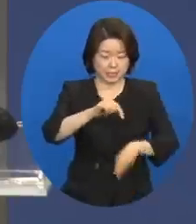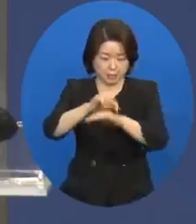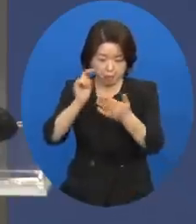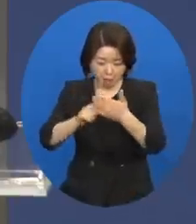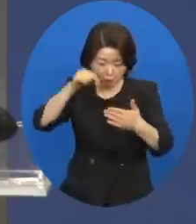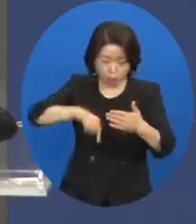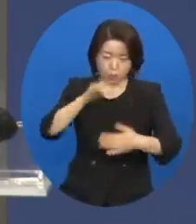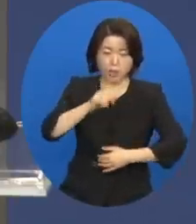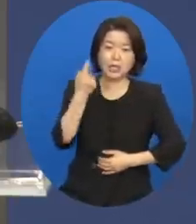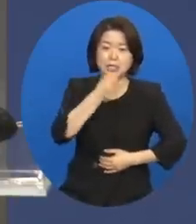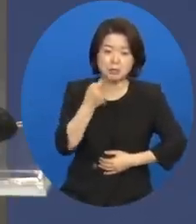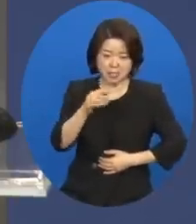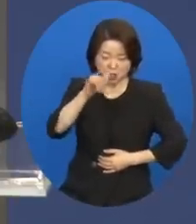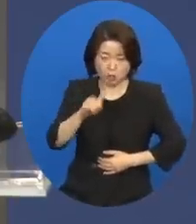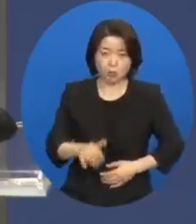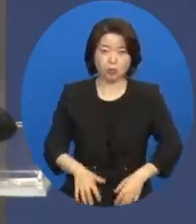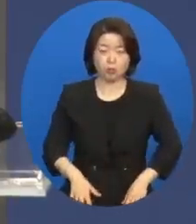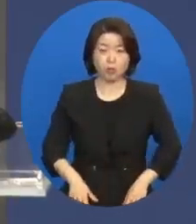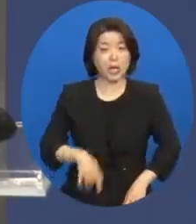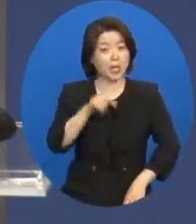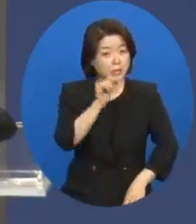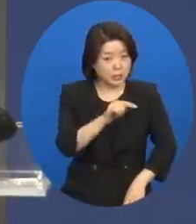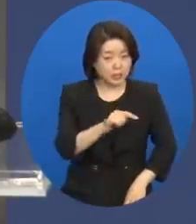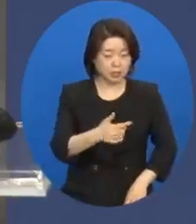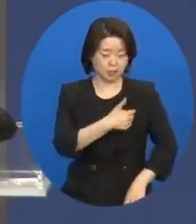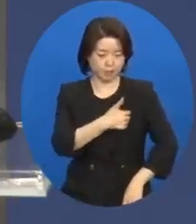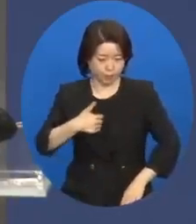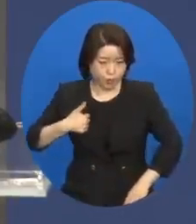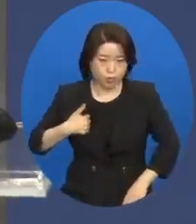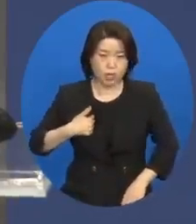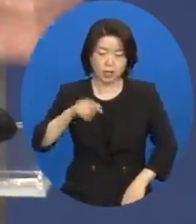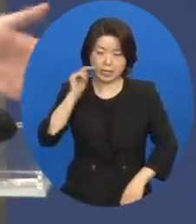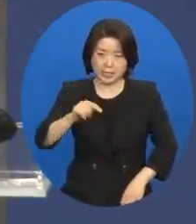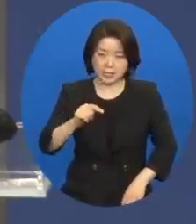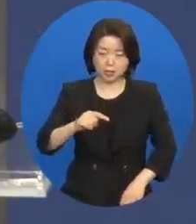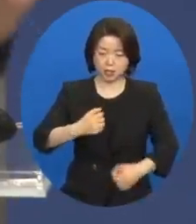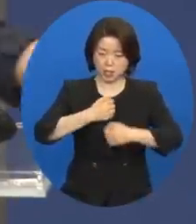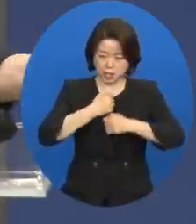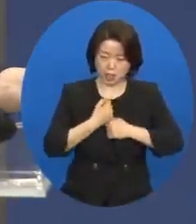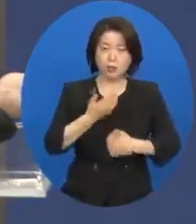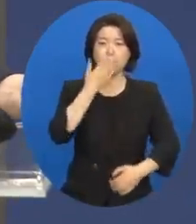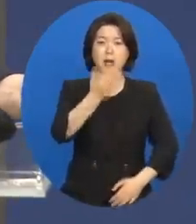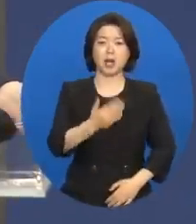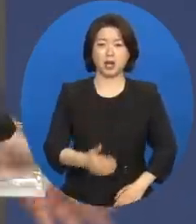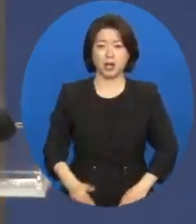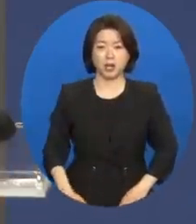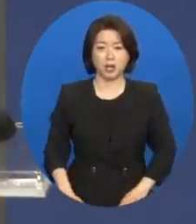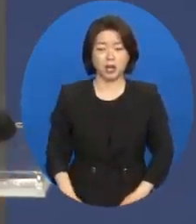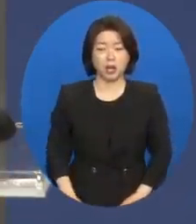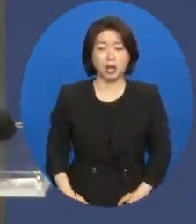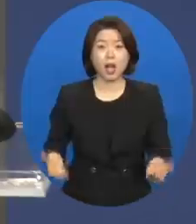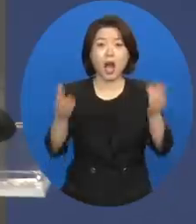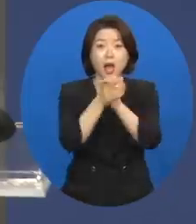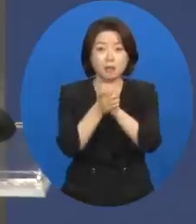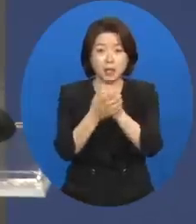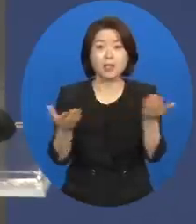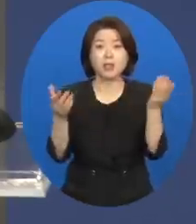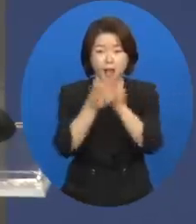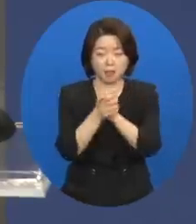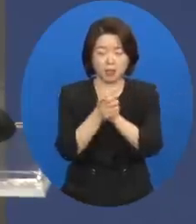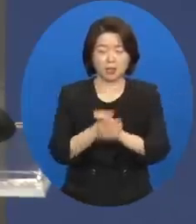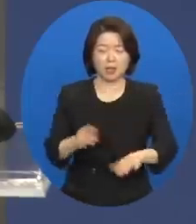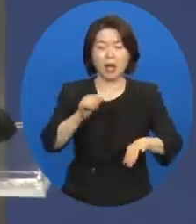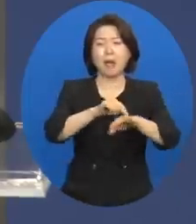있고 네 입술에 있은 즉 네가 능히 이를 지킬 수 있느니라. 아멘. 그러니까